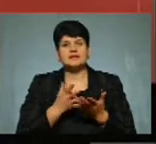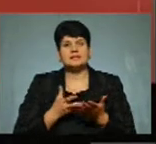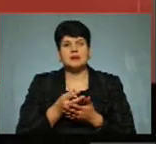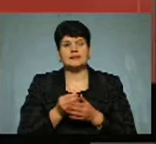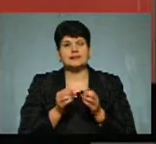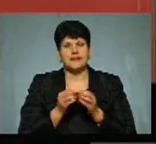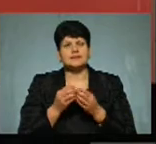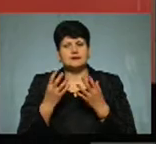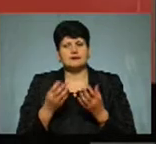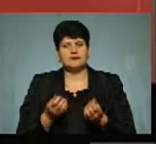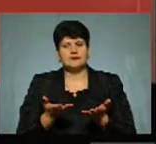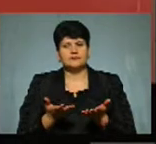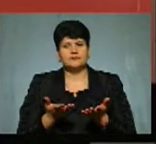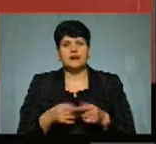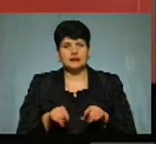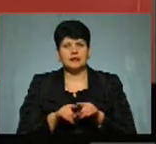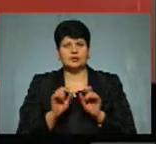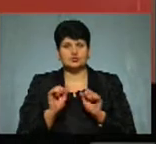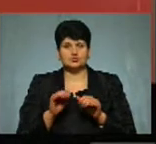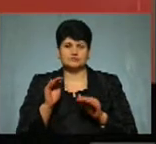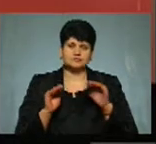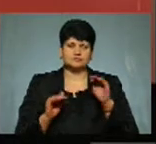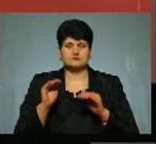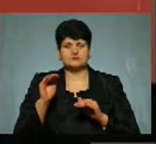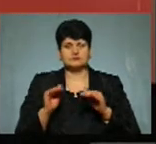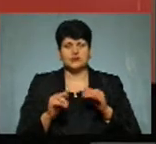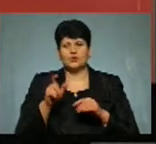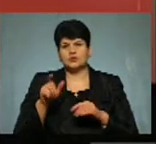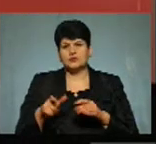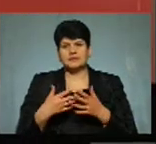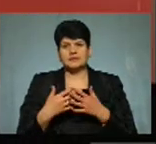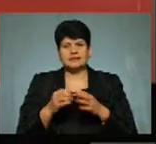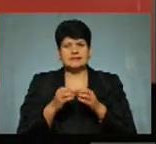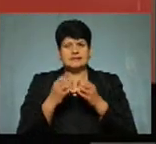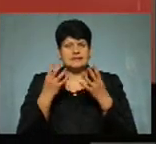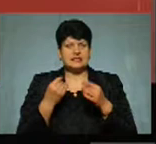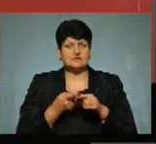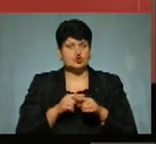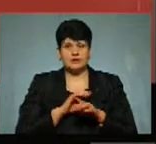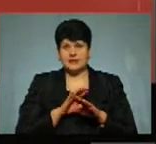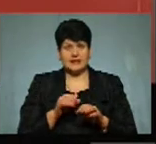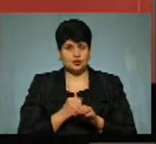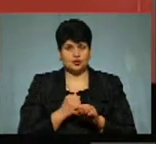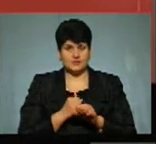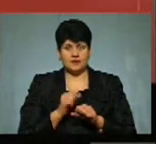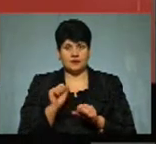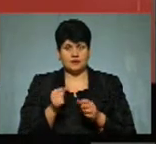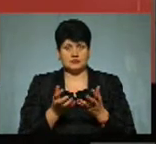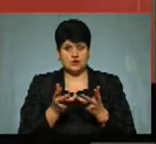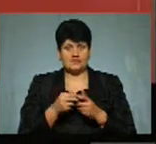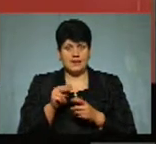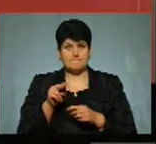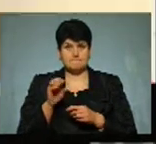10 днів, однак також може бути варіюватися. Тобто людина за 10 днів це не зробила, а їй відповідно може нараховуватись пеня,